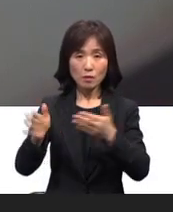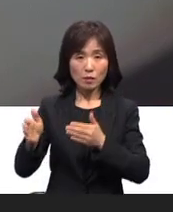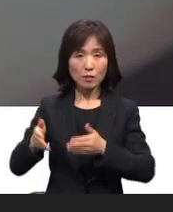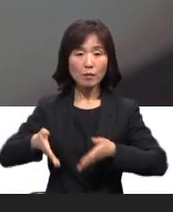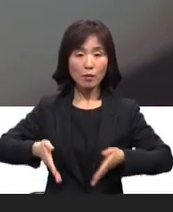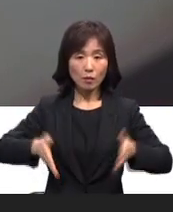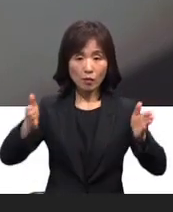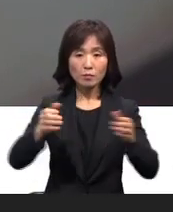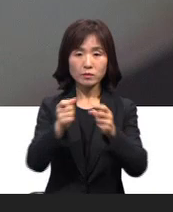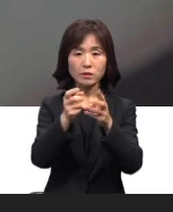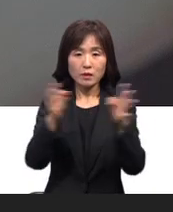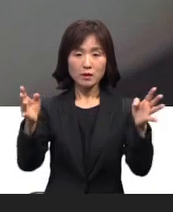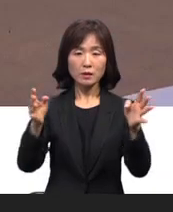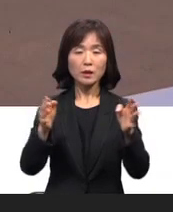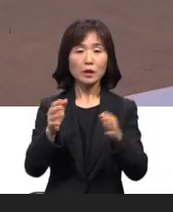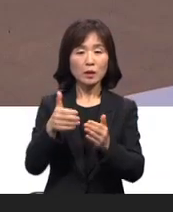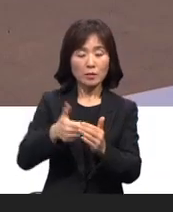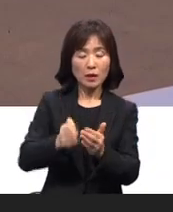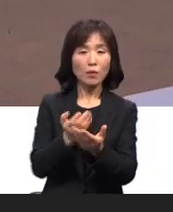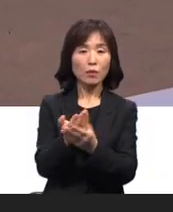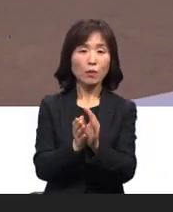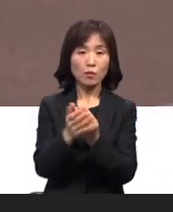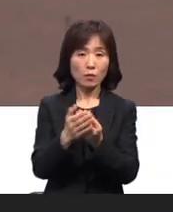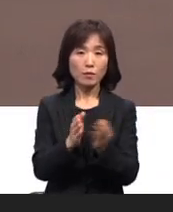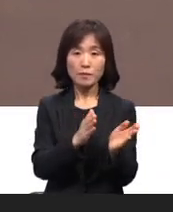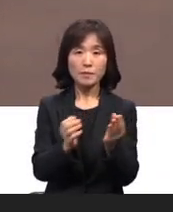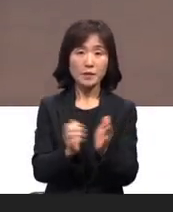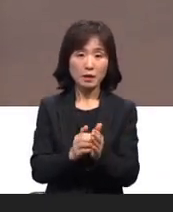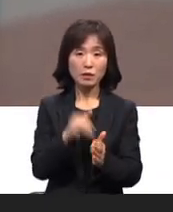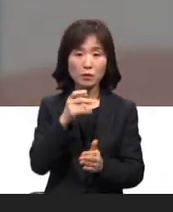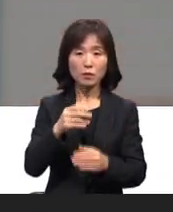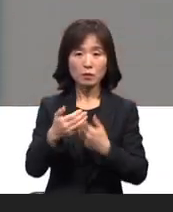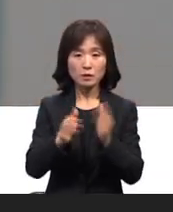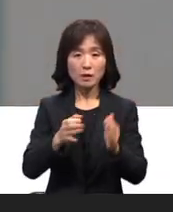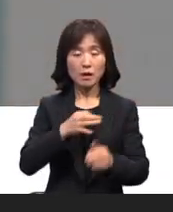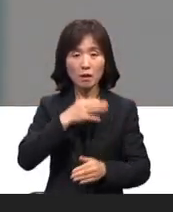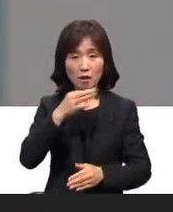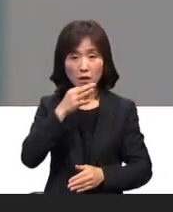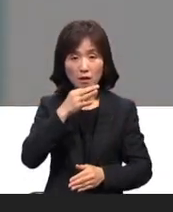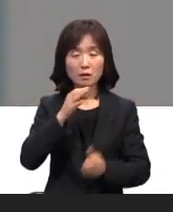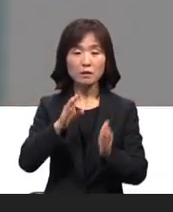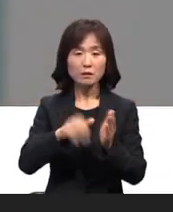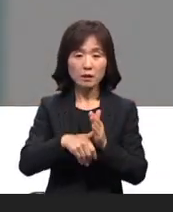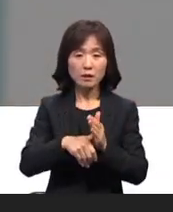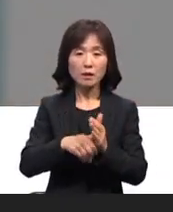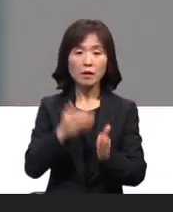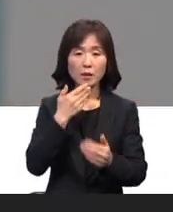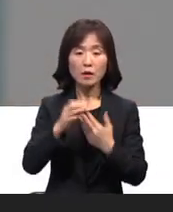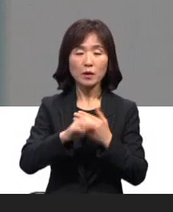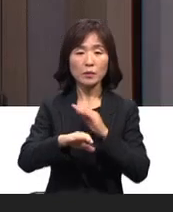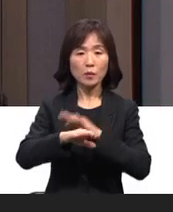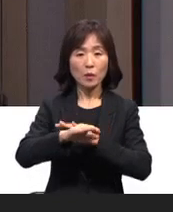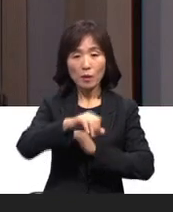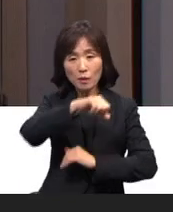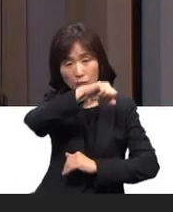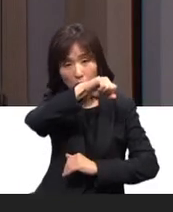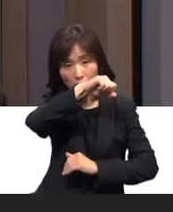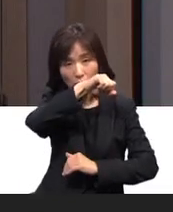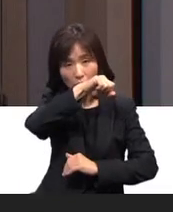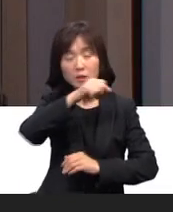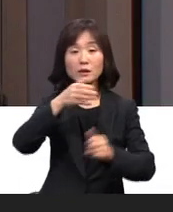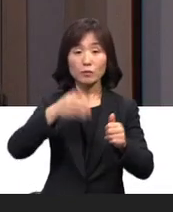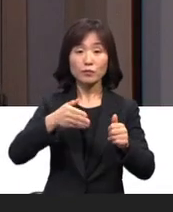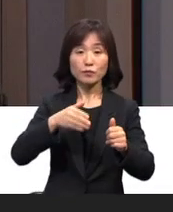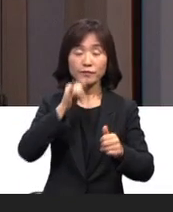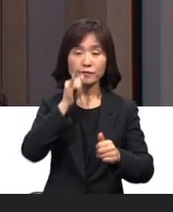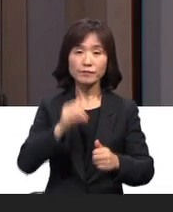층마다 이제 손 소독제 비치해 두고 있습니다. 교실에서 재채기 같은 거 그런 경우에 대통령 손으로 꼭 이렇게 가리고 하라고